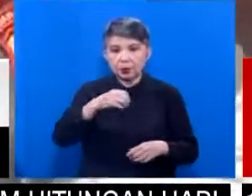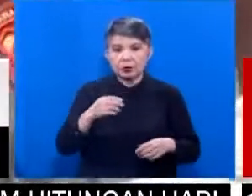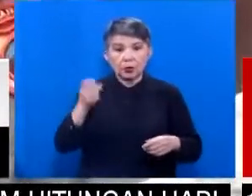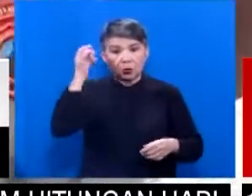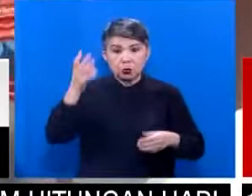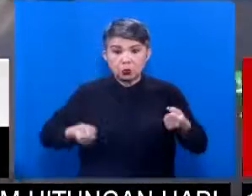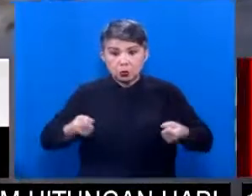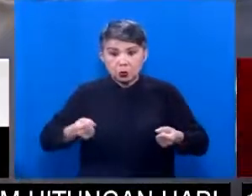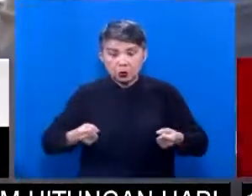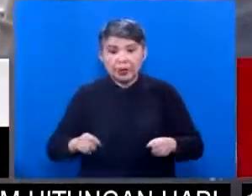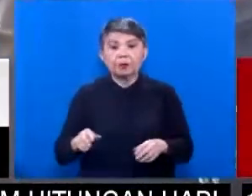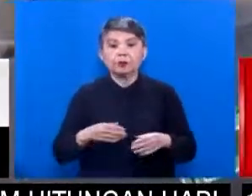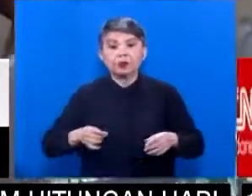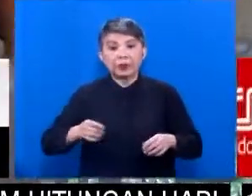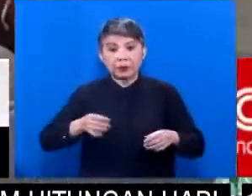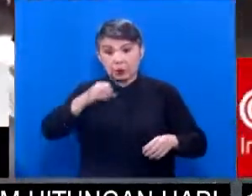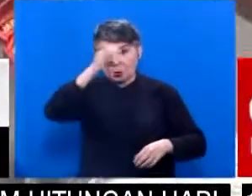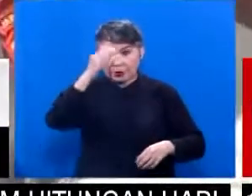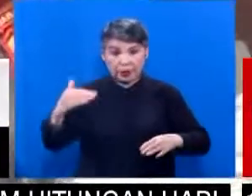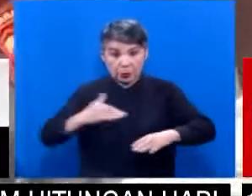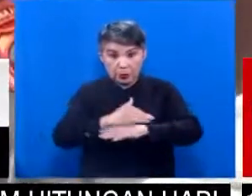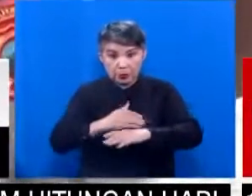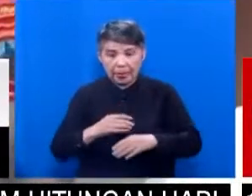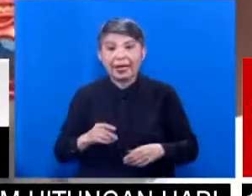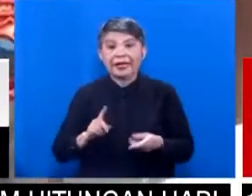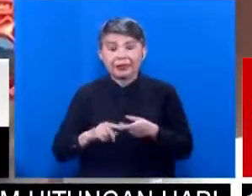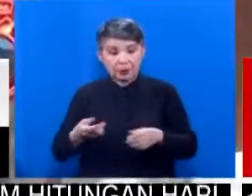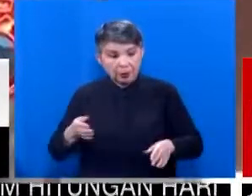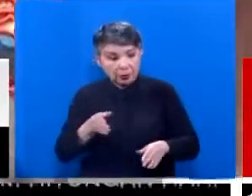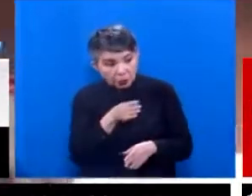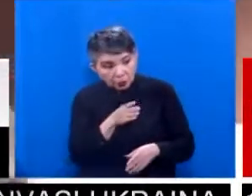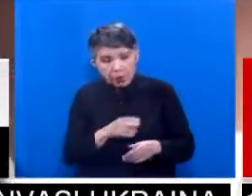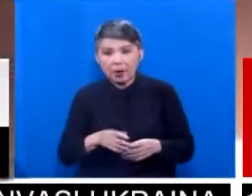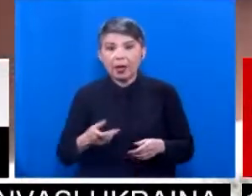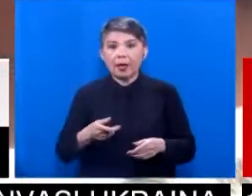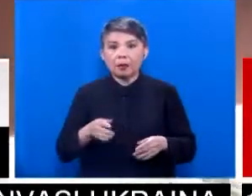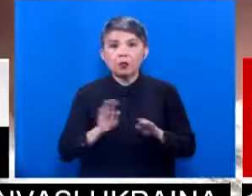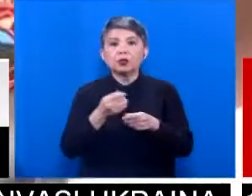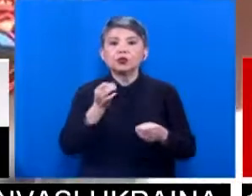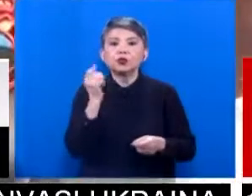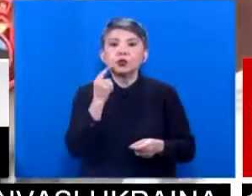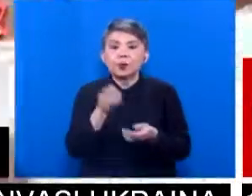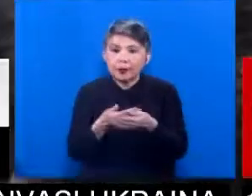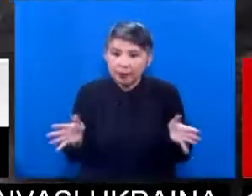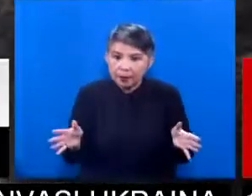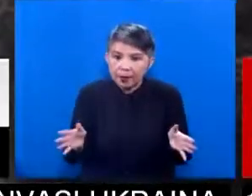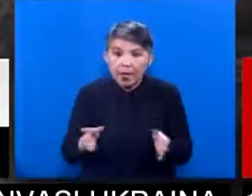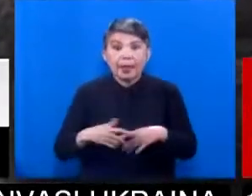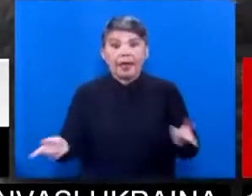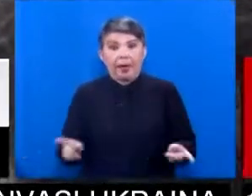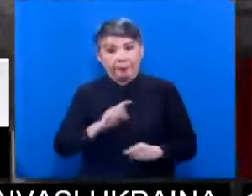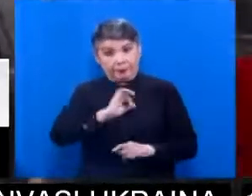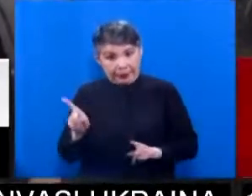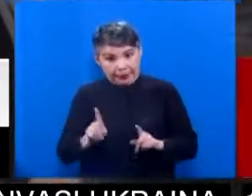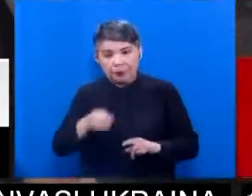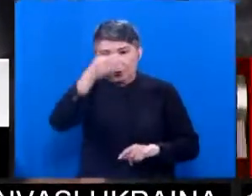truk dan polisi lalu lintas. Dirinya yang hendak melerai justru mendapat lemparan helm dari polisi tersebut. Kejadian ini mengakibatkan